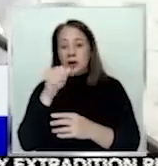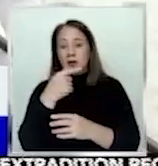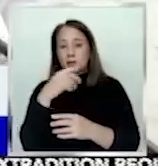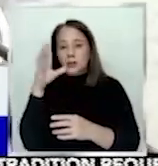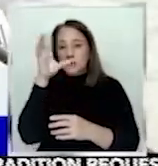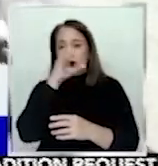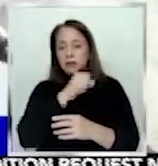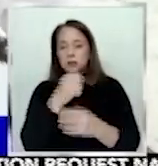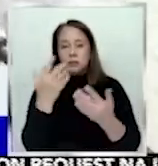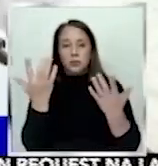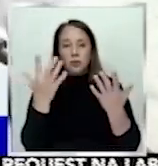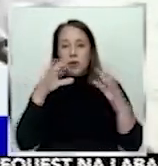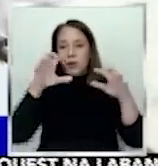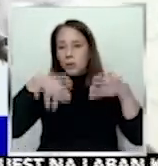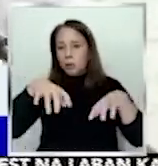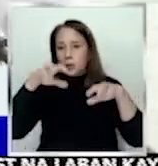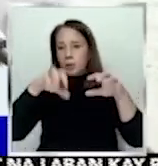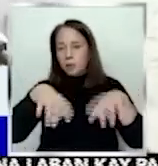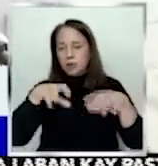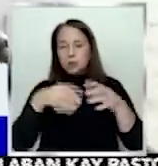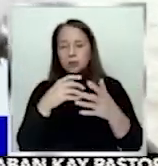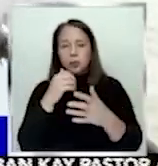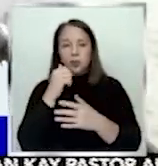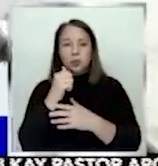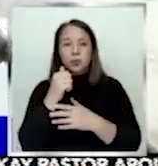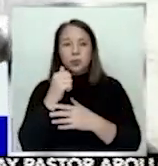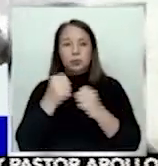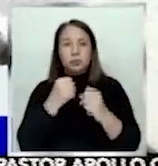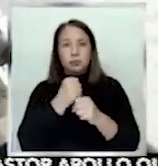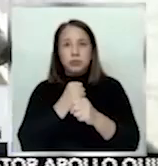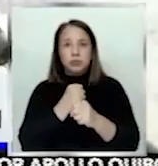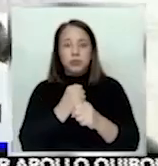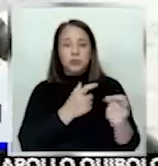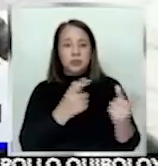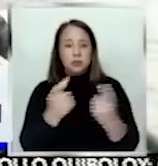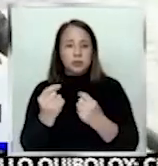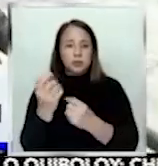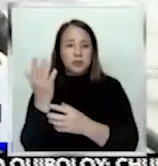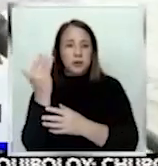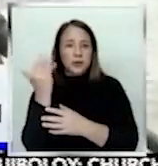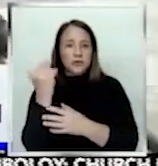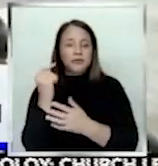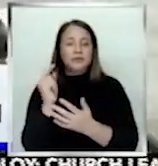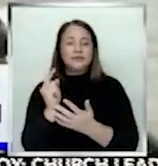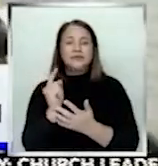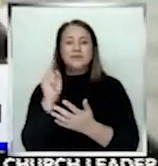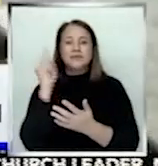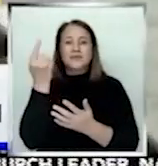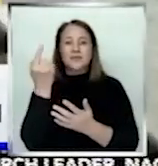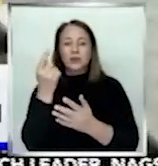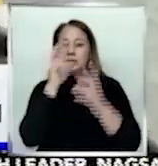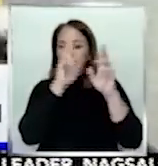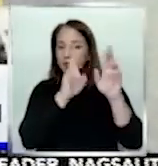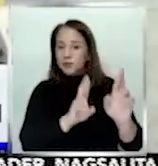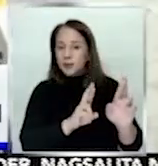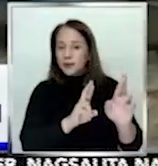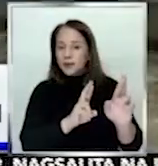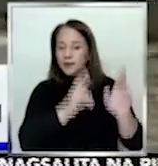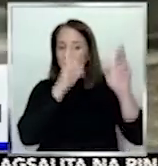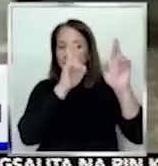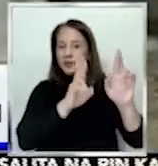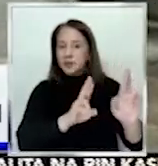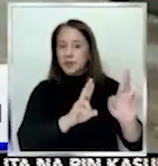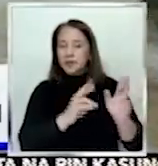almost every year natin ginagawa ito. Para lang, it's a ginagalang kasi natin yung ritual ng ating mga